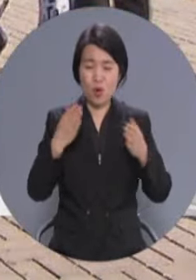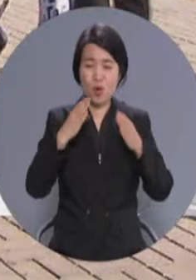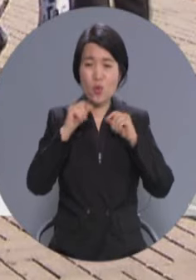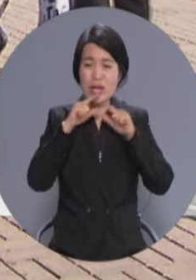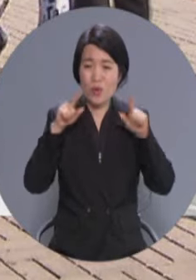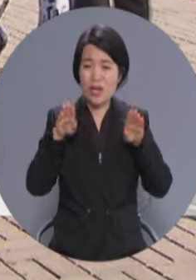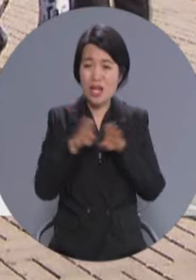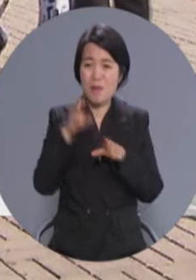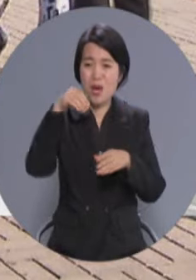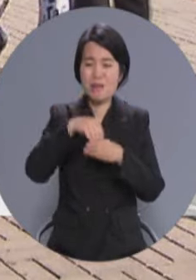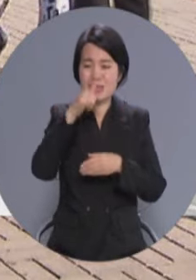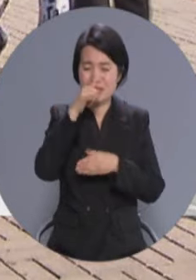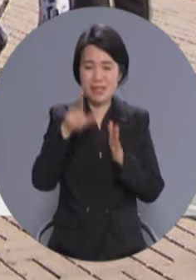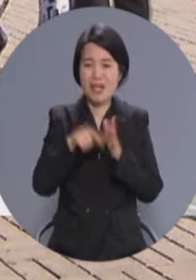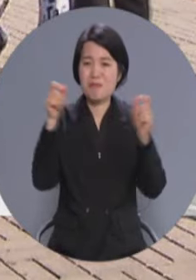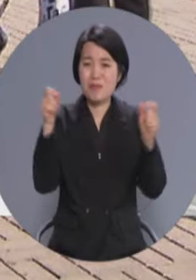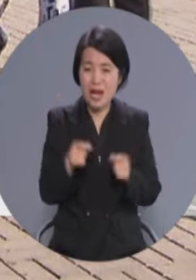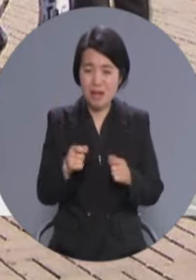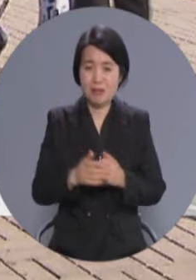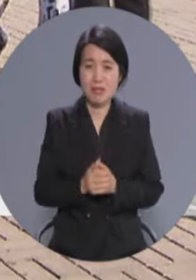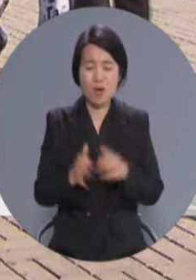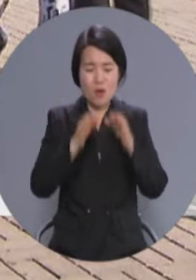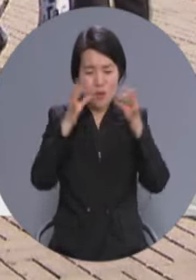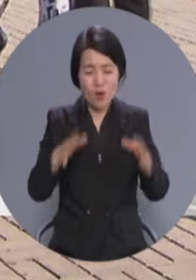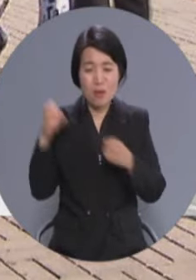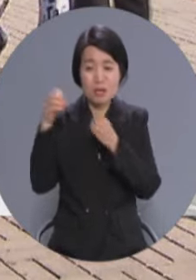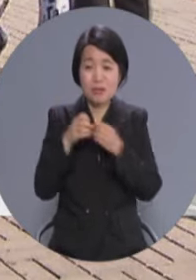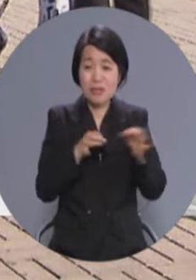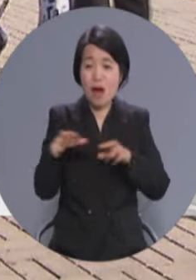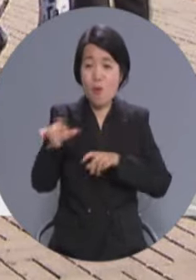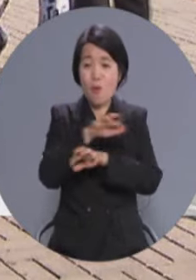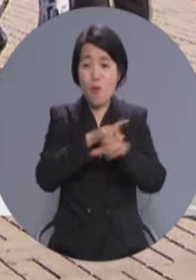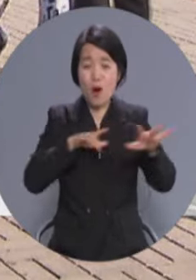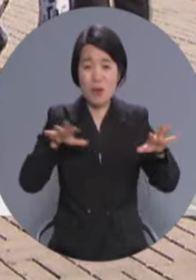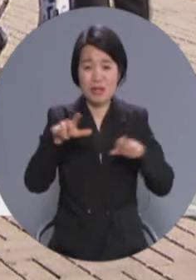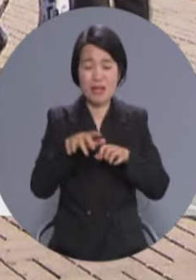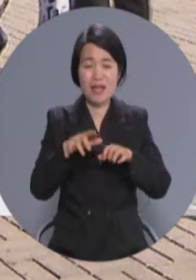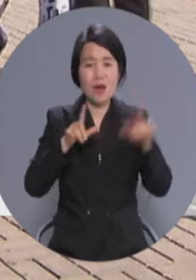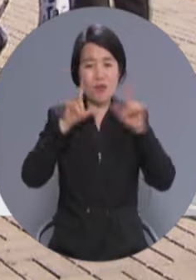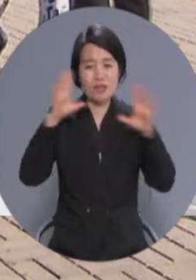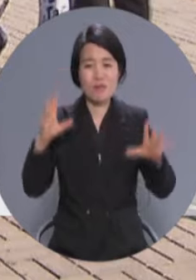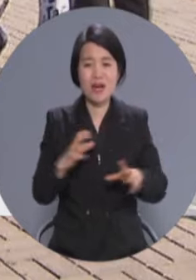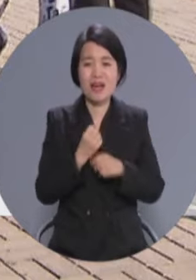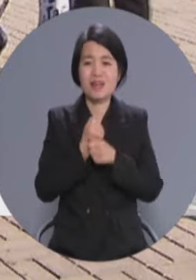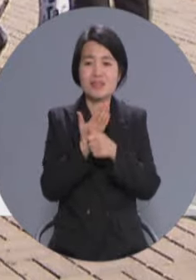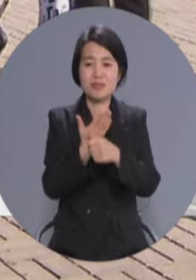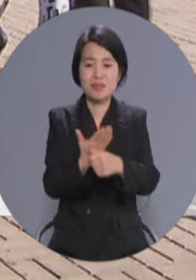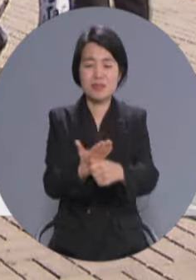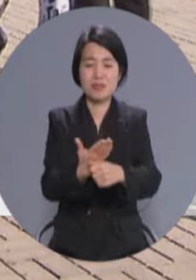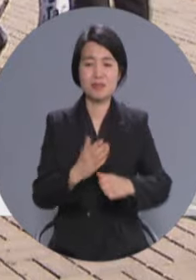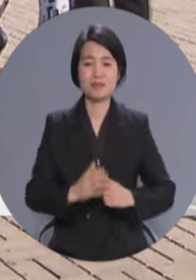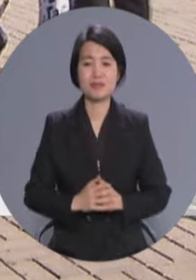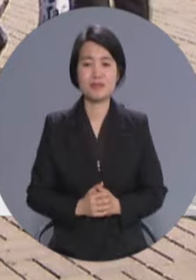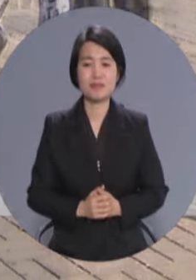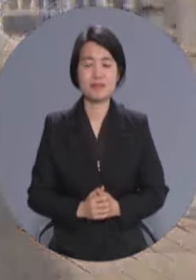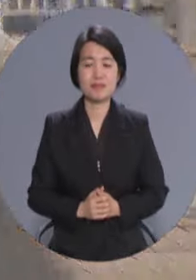찾았습니다. 전통시장도 모처럼 북적였는데요. 명절을 앞둔 풍경을 최황지 기자가